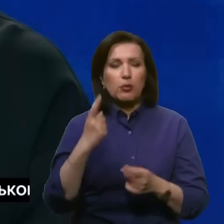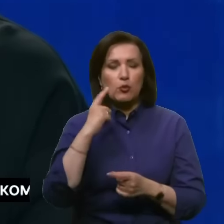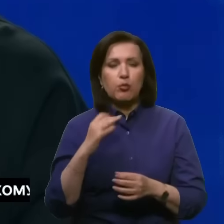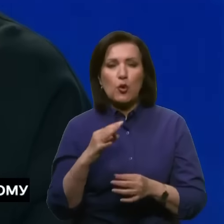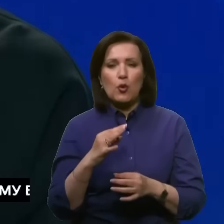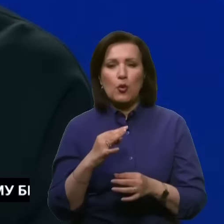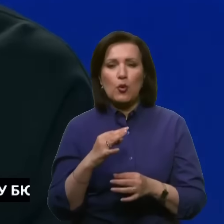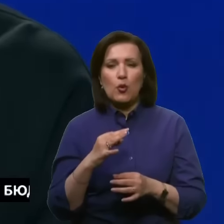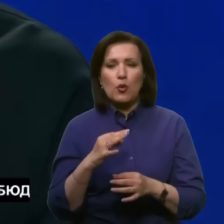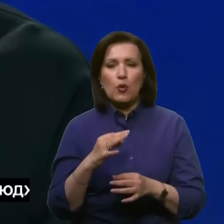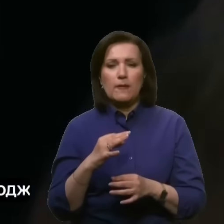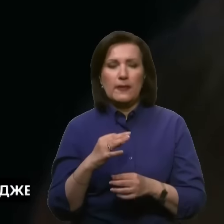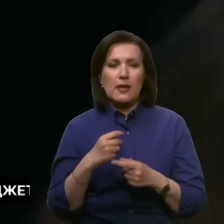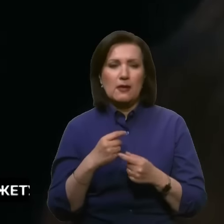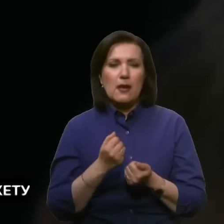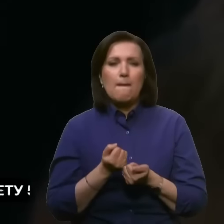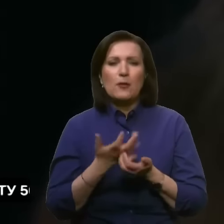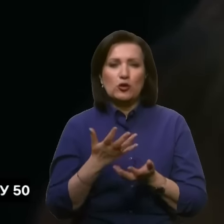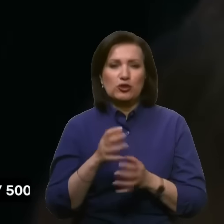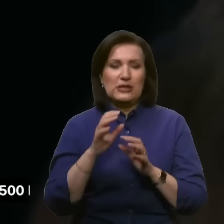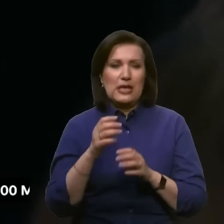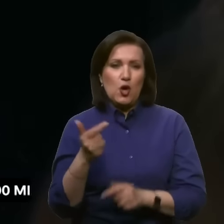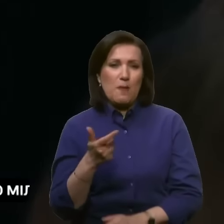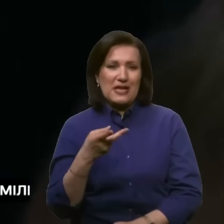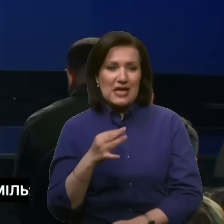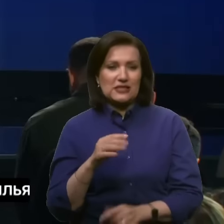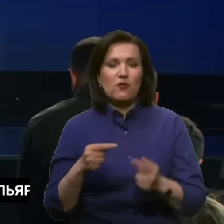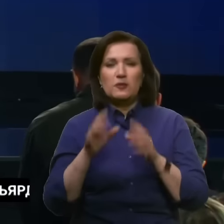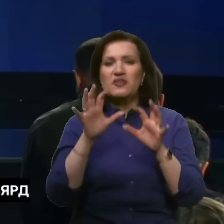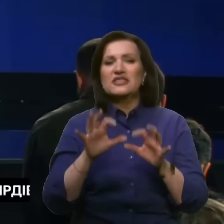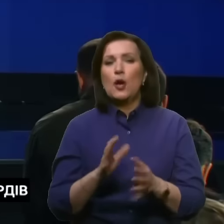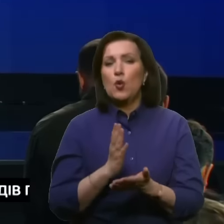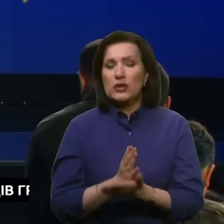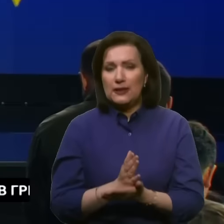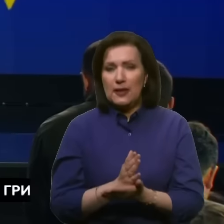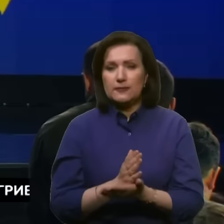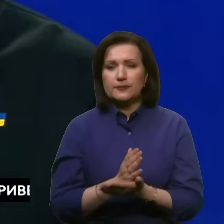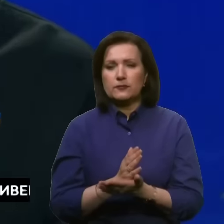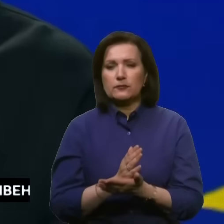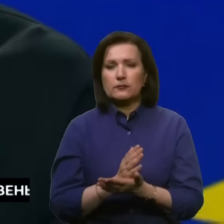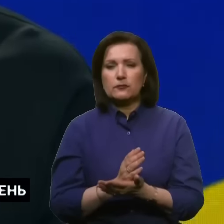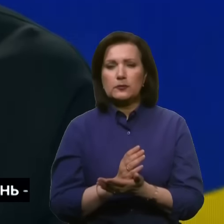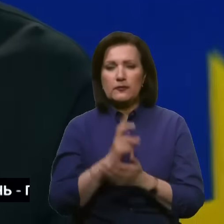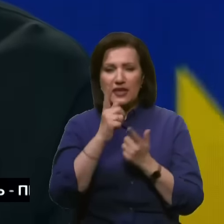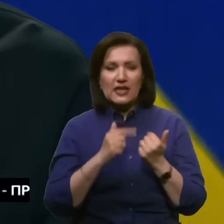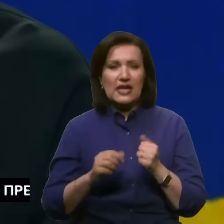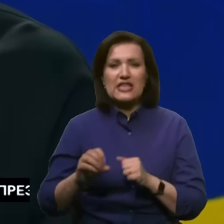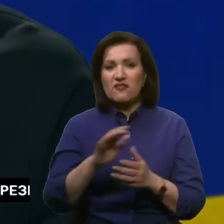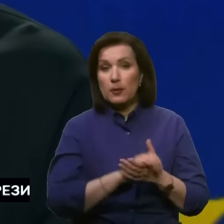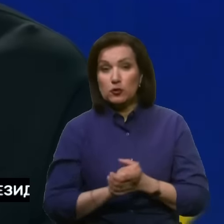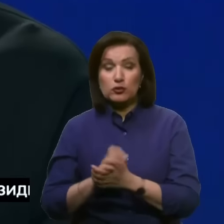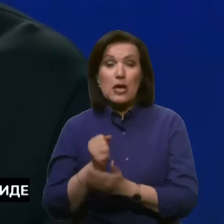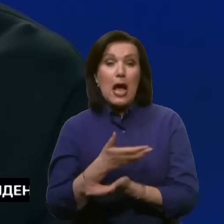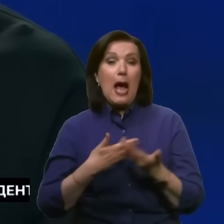думати про множинне громадянство. Відповідний закон є. І по країни Європейського Союзу, а ми